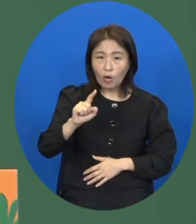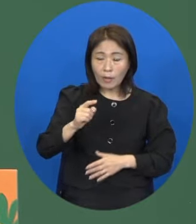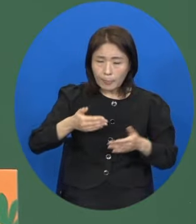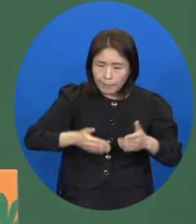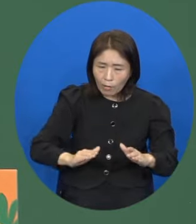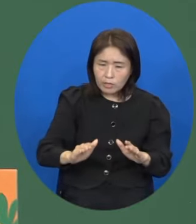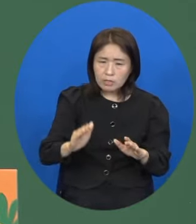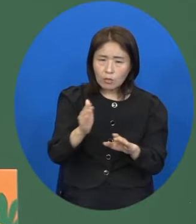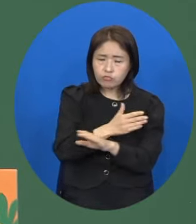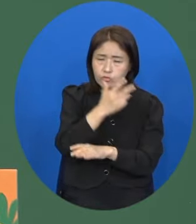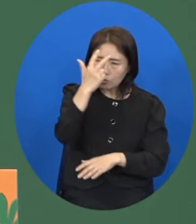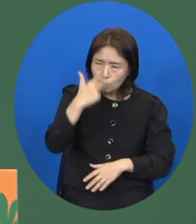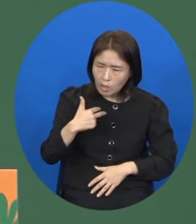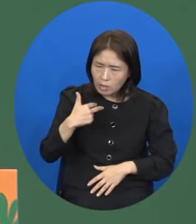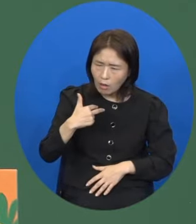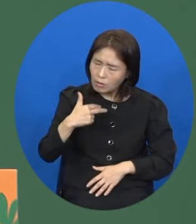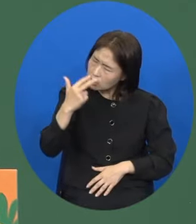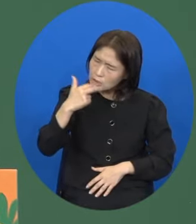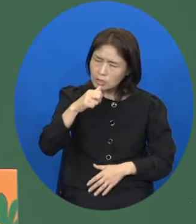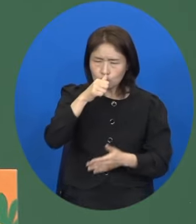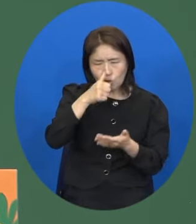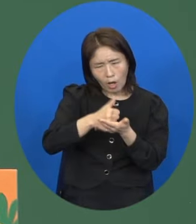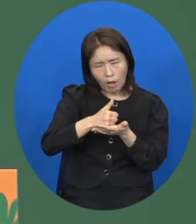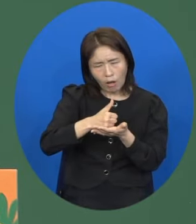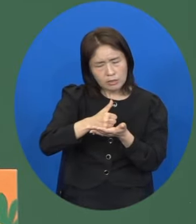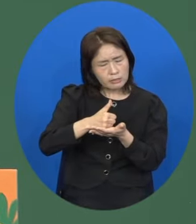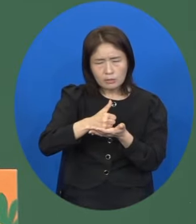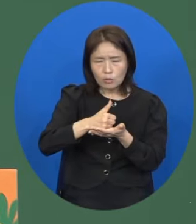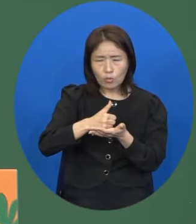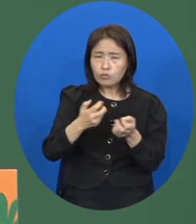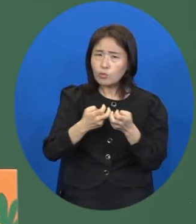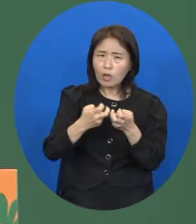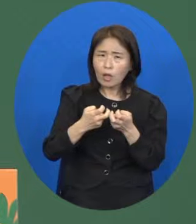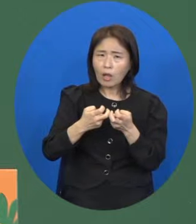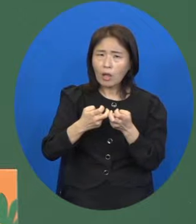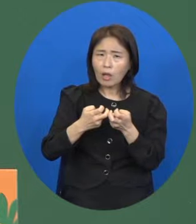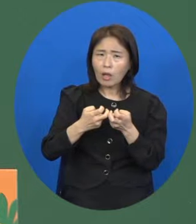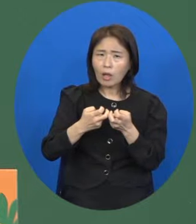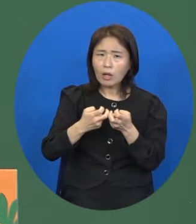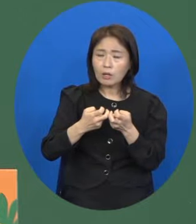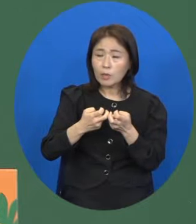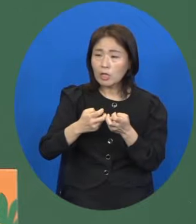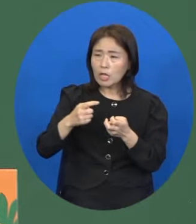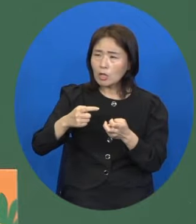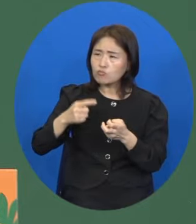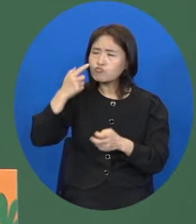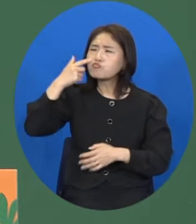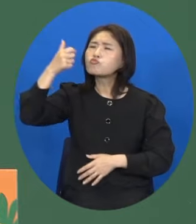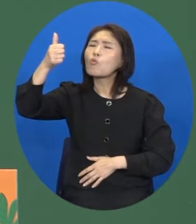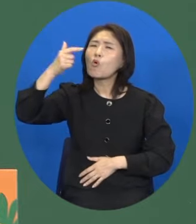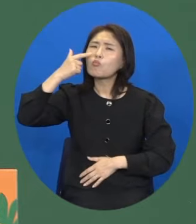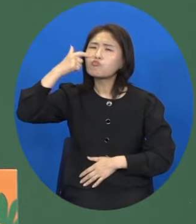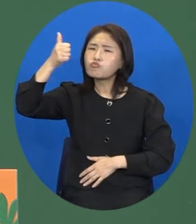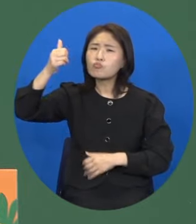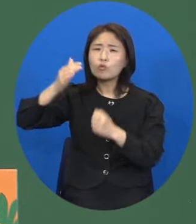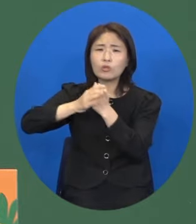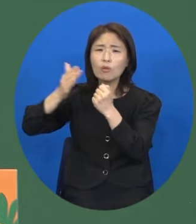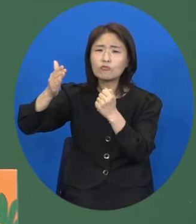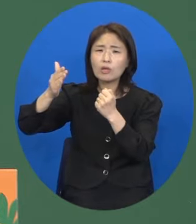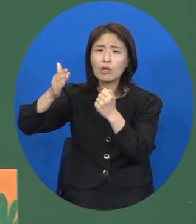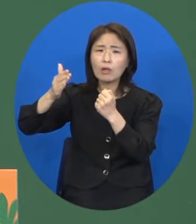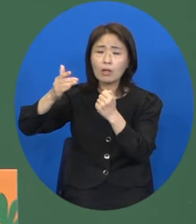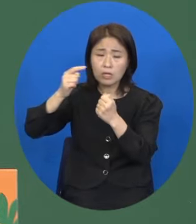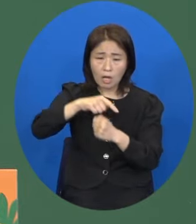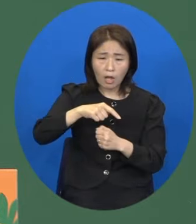시간이 없었을 텐데 이게 그러면 누구의 죄 때문이지? 부모의 죄 때문 아닌가라고 하며 유전죄를 들먹이고 있는